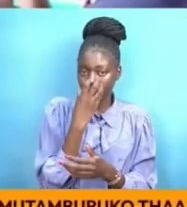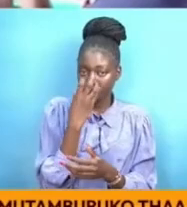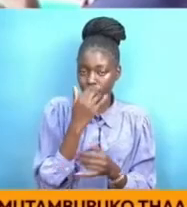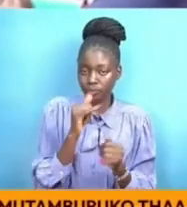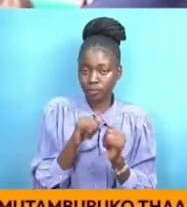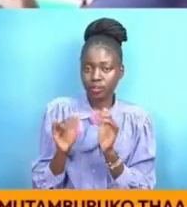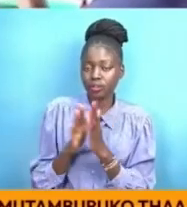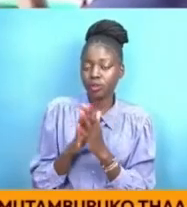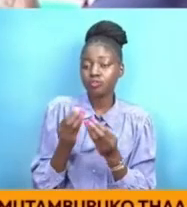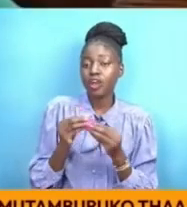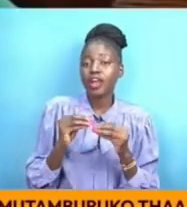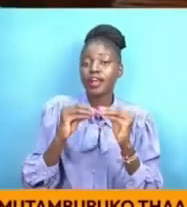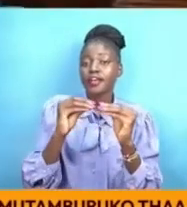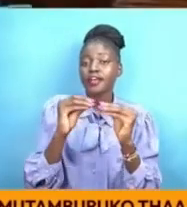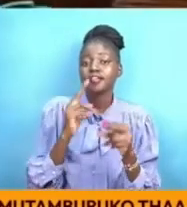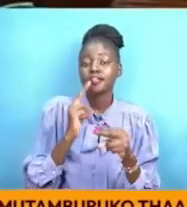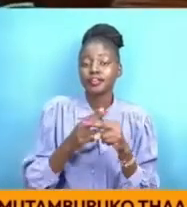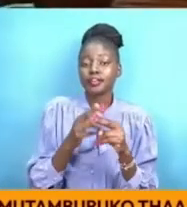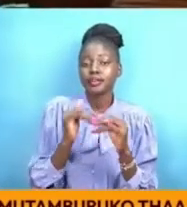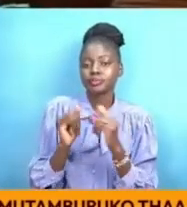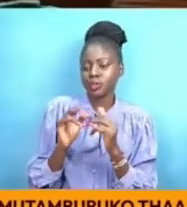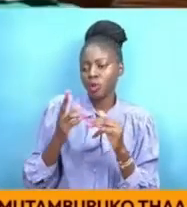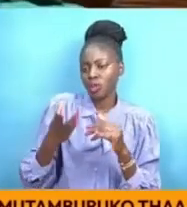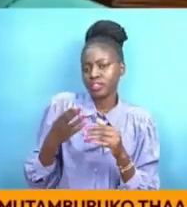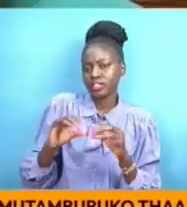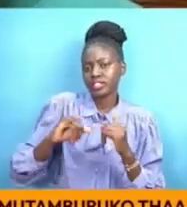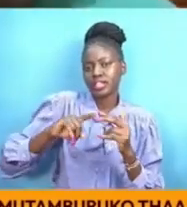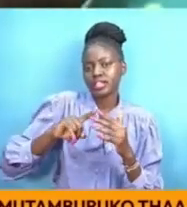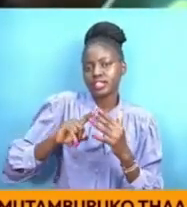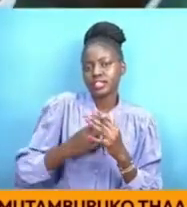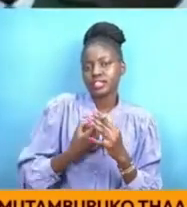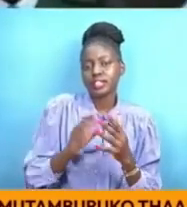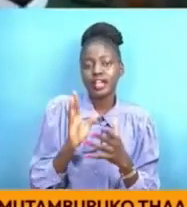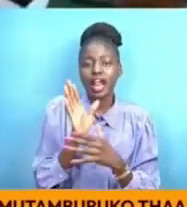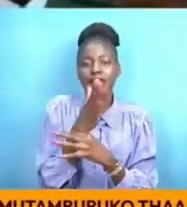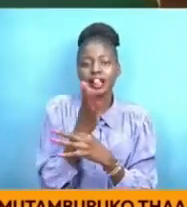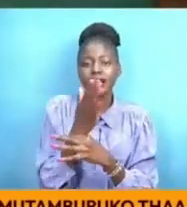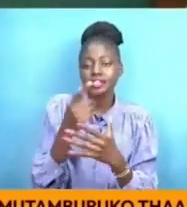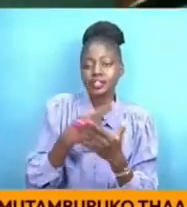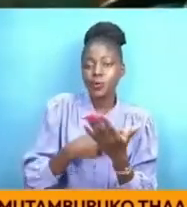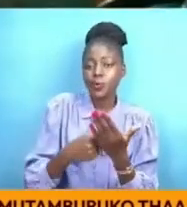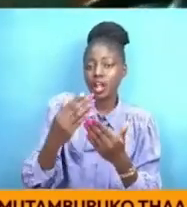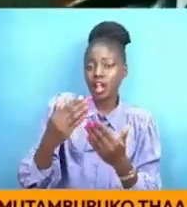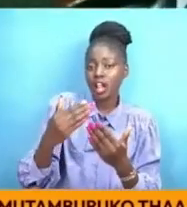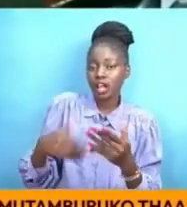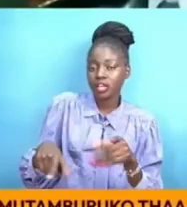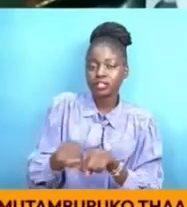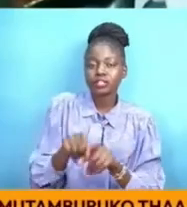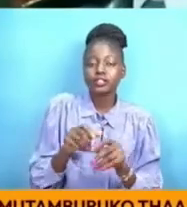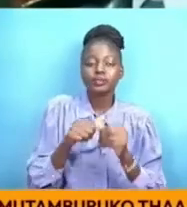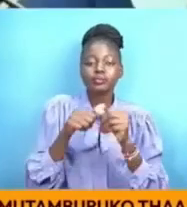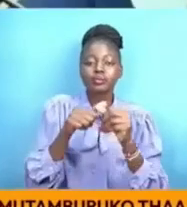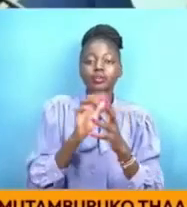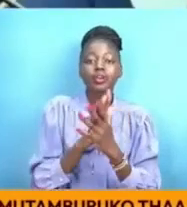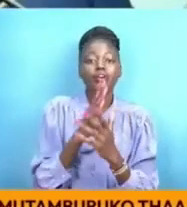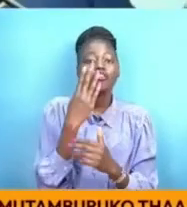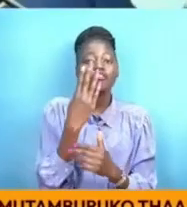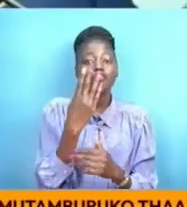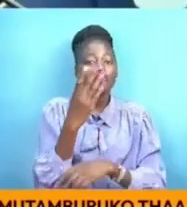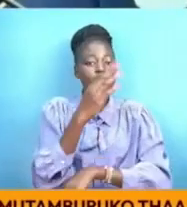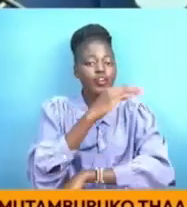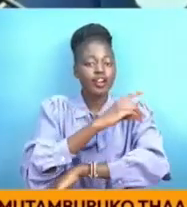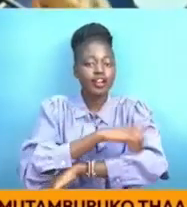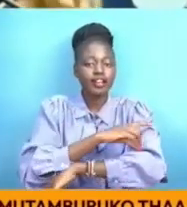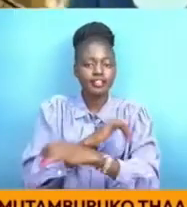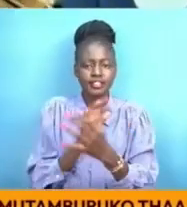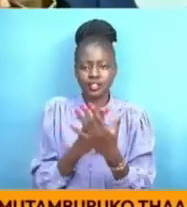ama mulire mihango ino ya abiririe kanaga kiumi ya kihetuku na ikole tuwe githina abire kwa hidari ya dhikuinya kemurutio nalu